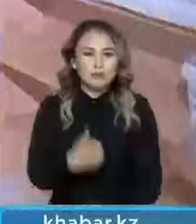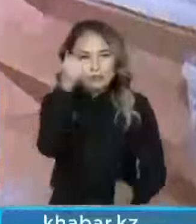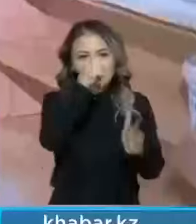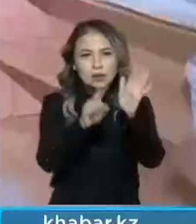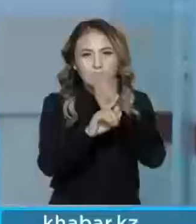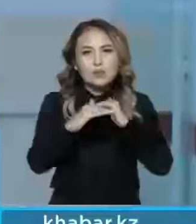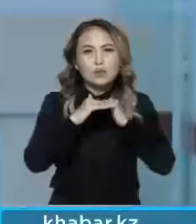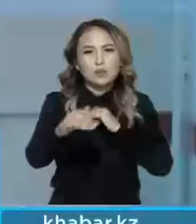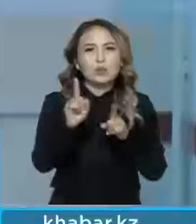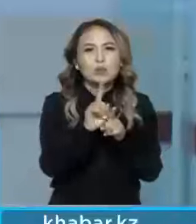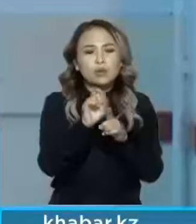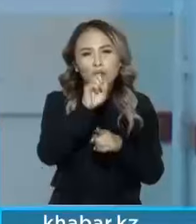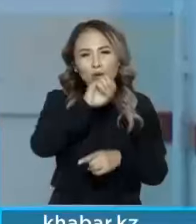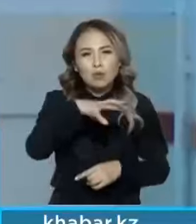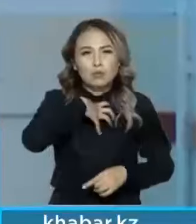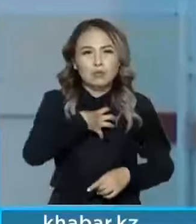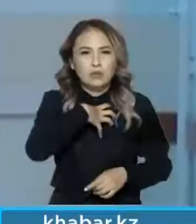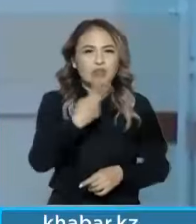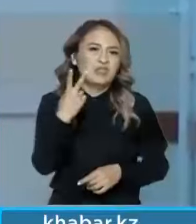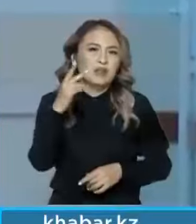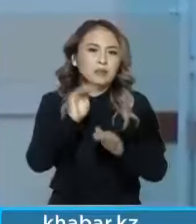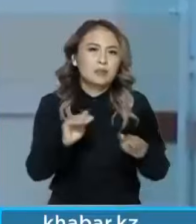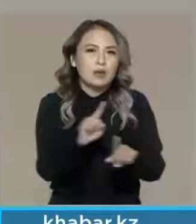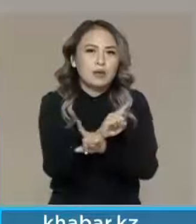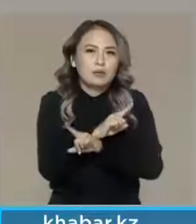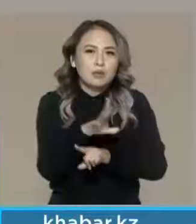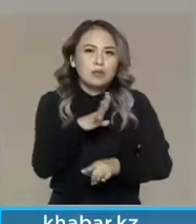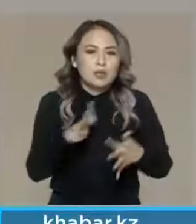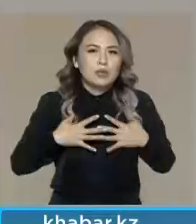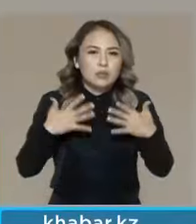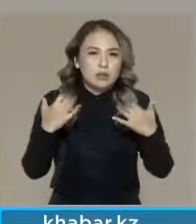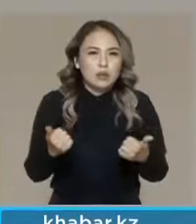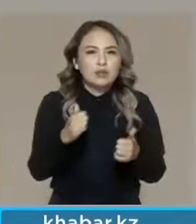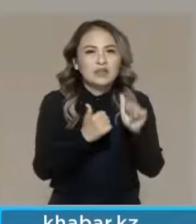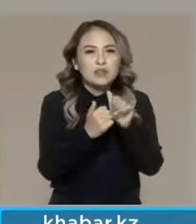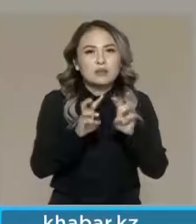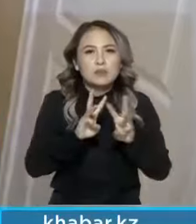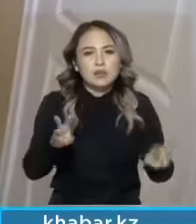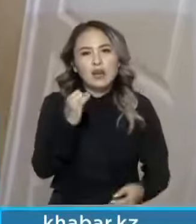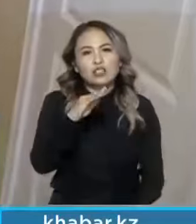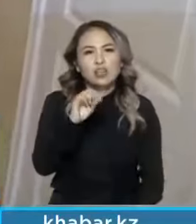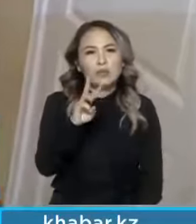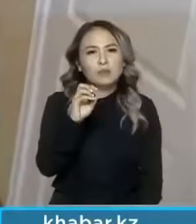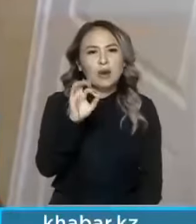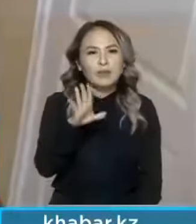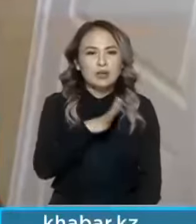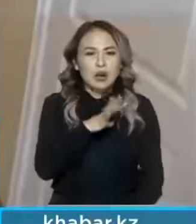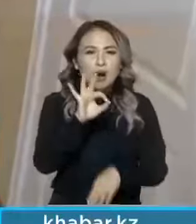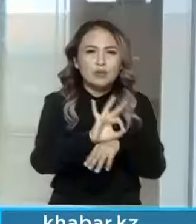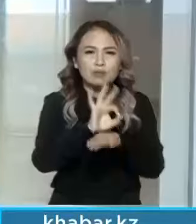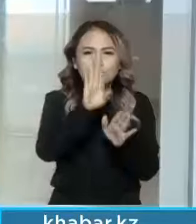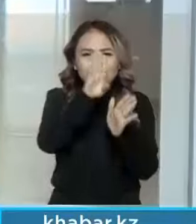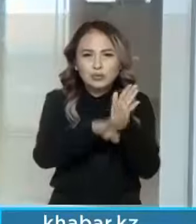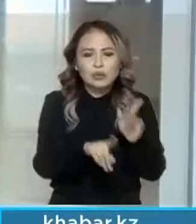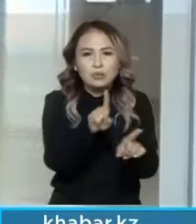Жыл басынан бері елімізде көп жөтелден екі бала қайтыс болған. Бұл туралы денсаулық сақтау вице-министрі Айжан Есмағамбетов айтты. Ауруы